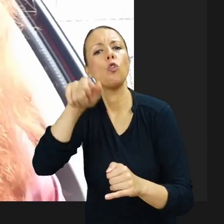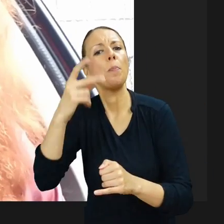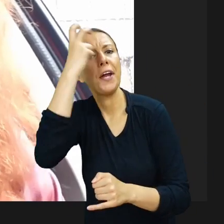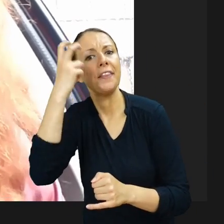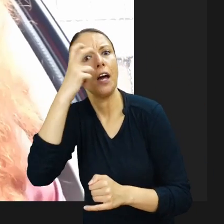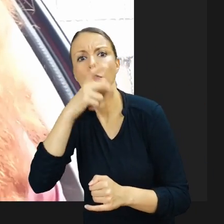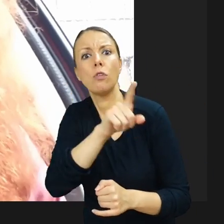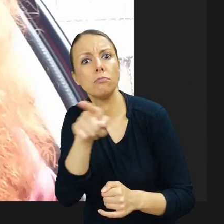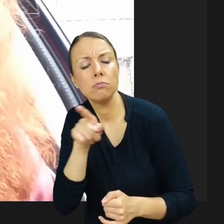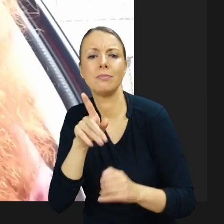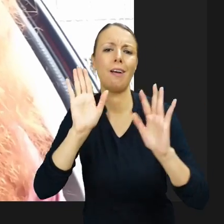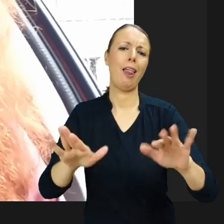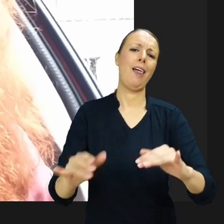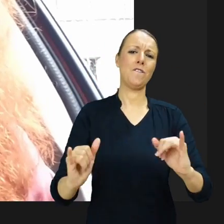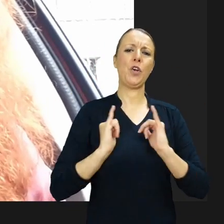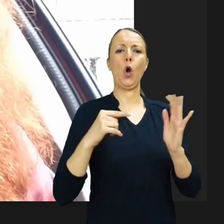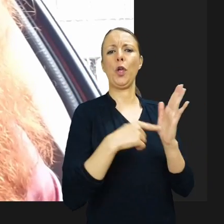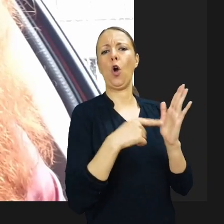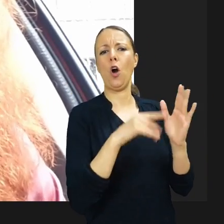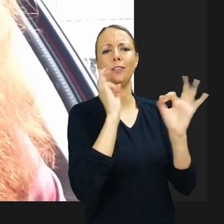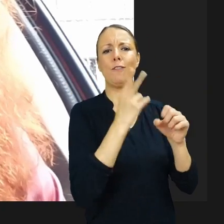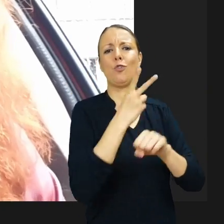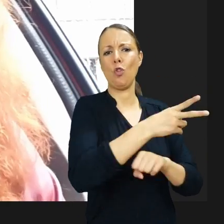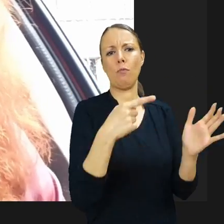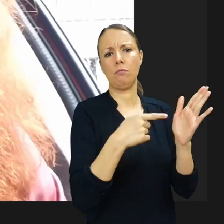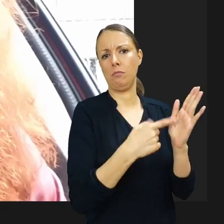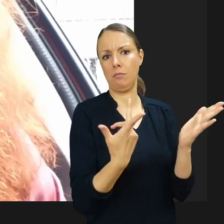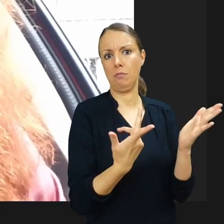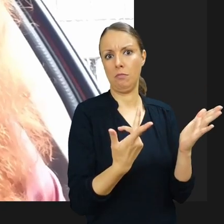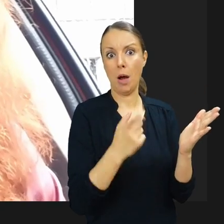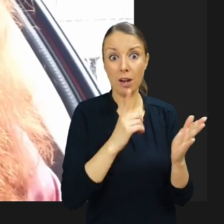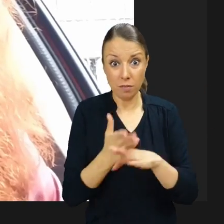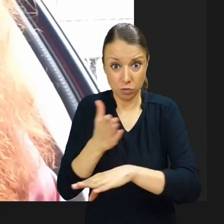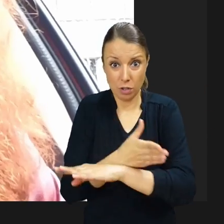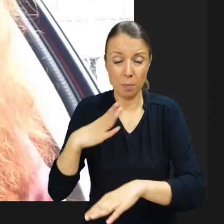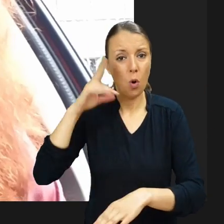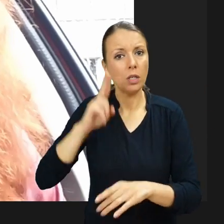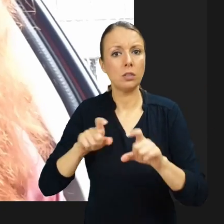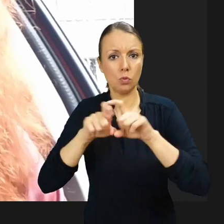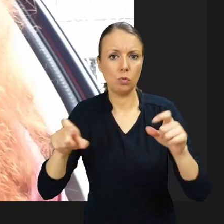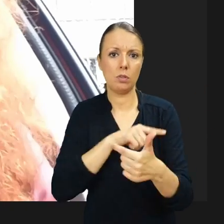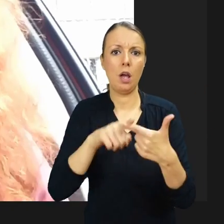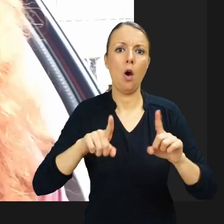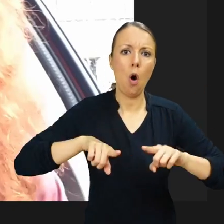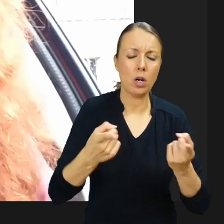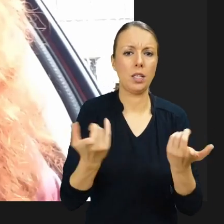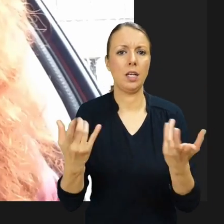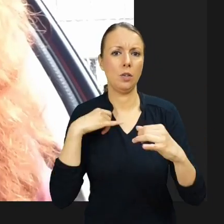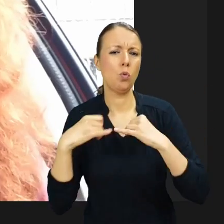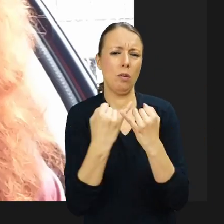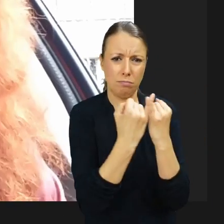zobowiązanych do tej pory do udzielania informacji instytucji, organizacji, urzędów.